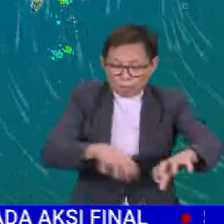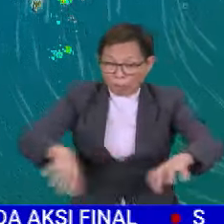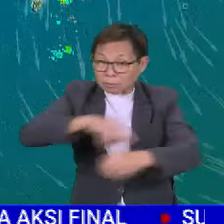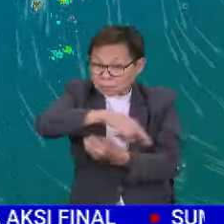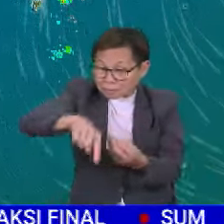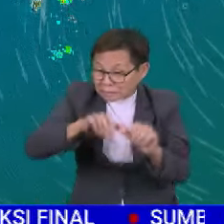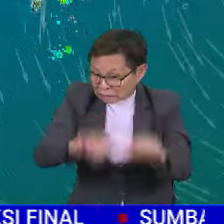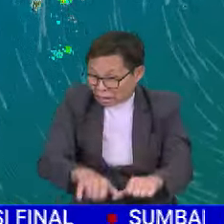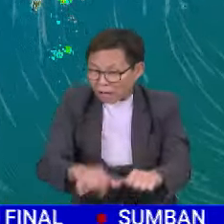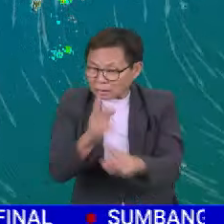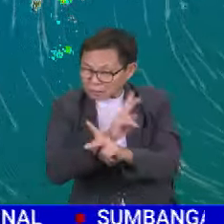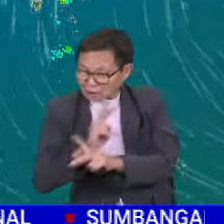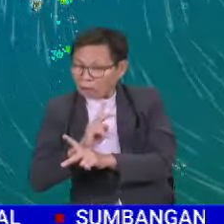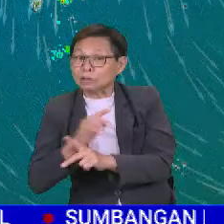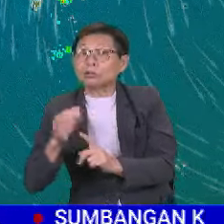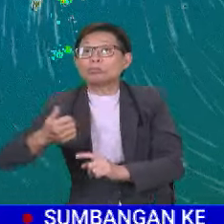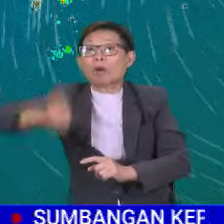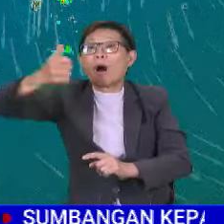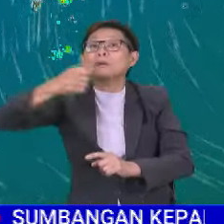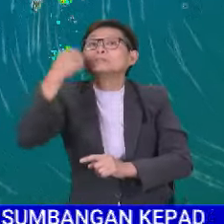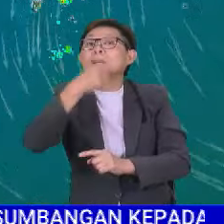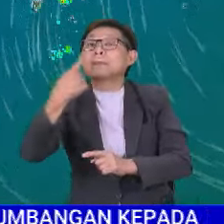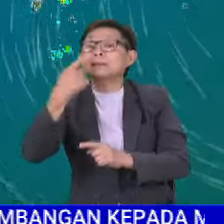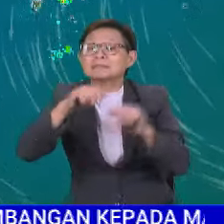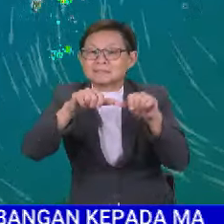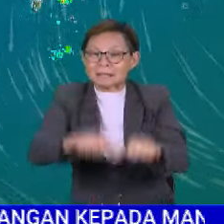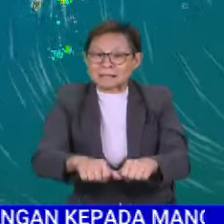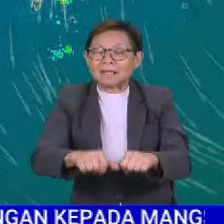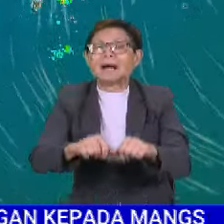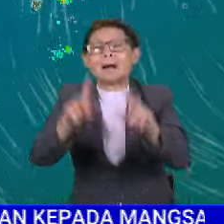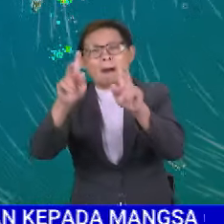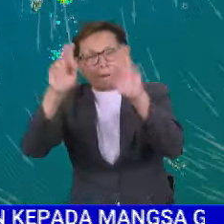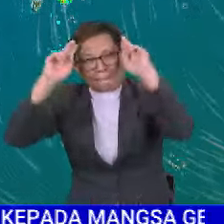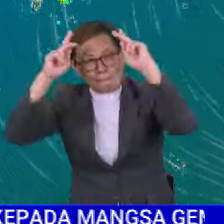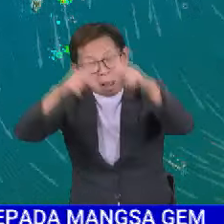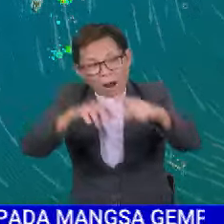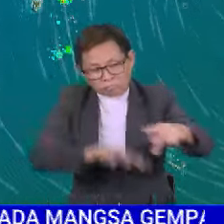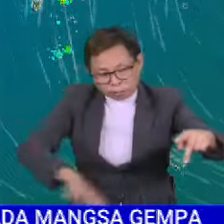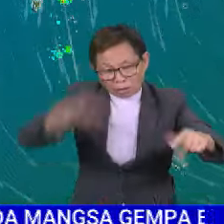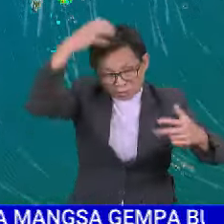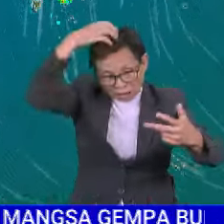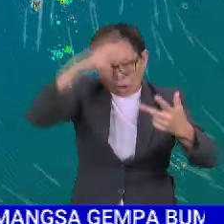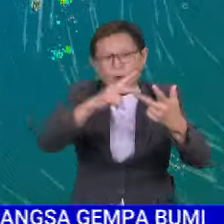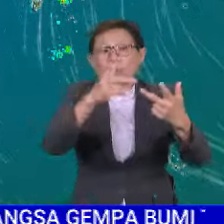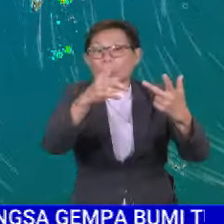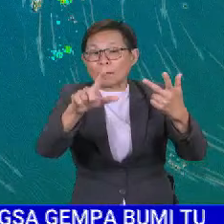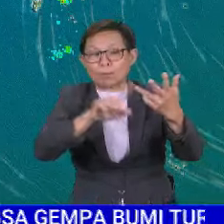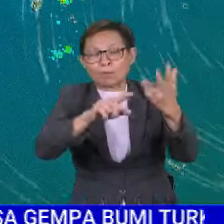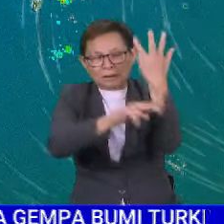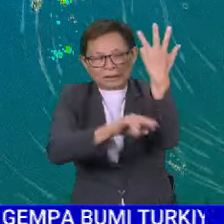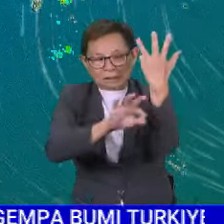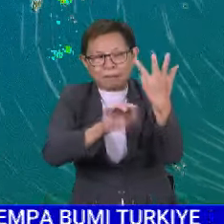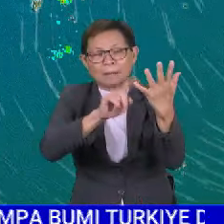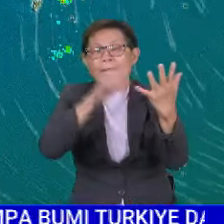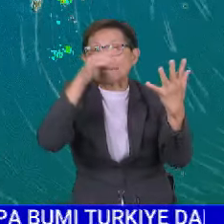supaya berwaspada, terutamanya bagi mereka yang berada di sekitar pedalaman Pahang, di sekitar negeri Selangor, Kuala Lumpur, Negeri Sembilan, Melaka